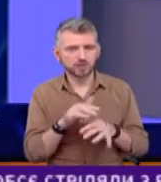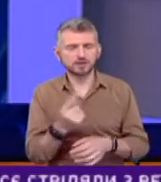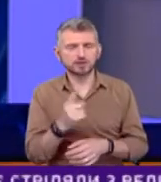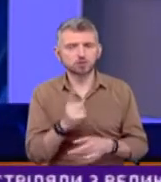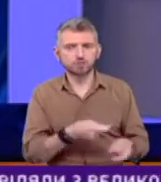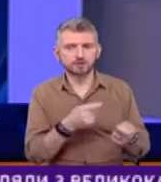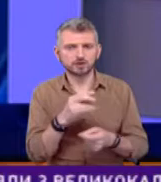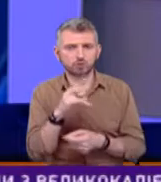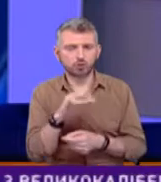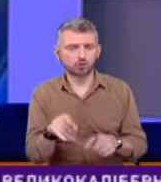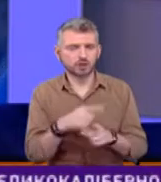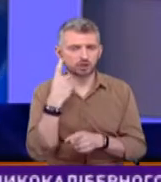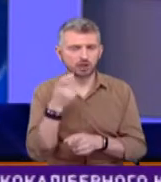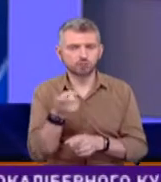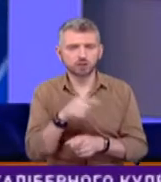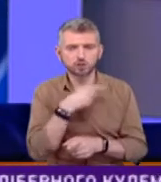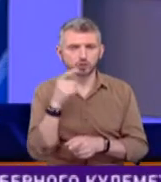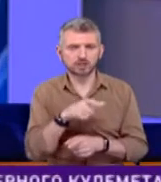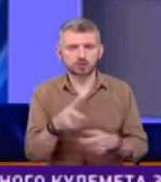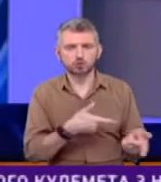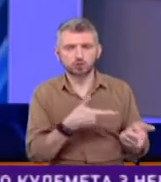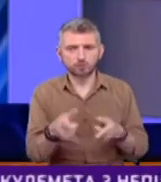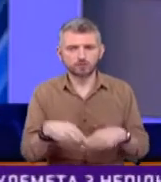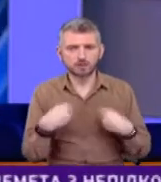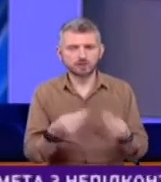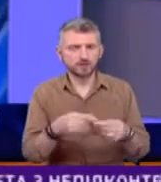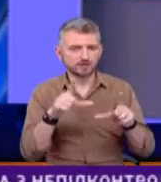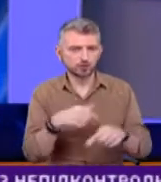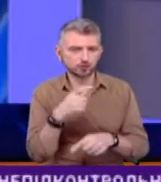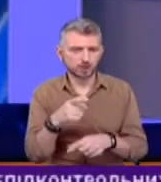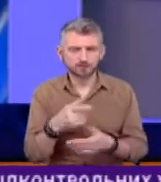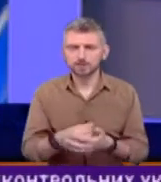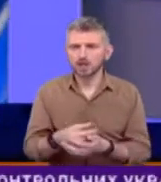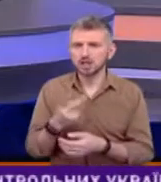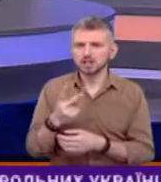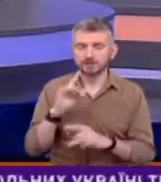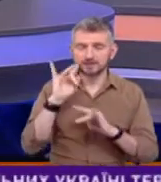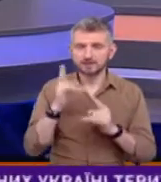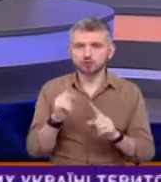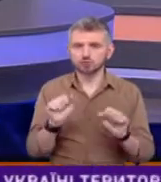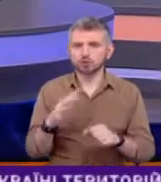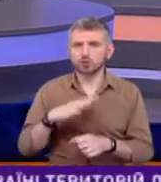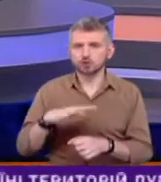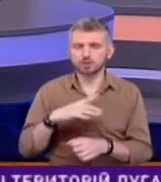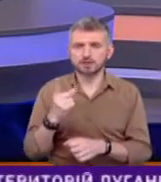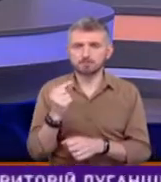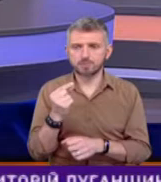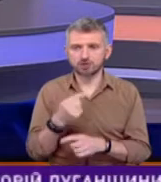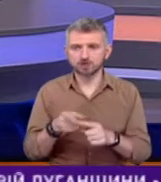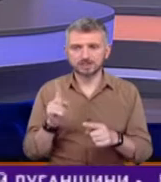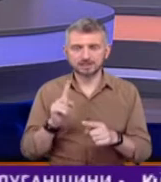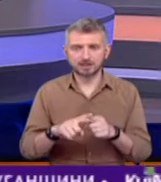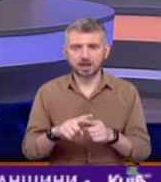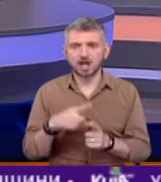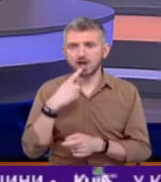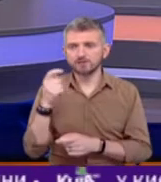це... таку заяву про те, що росіяни готові на 25%. Тобто, дивіться, дві сенсації, які можна очікувати. Перша сенсація – це